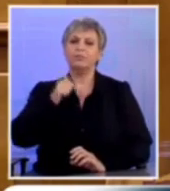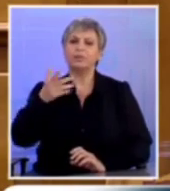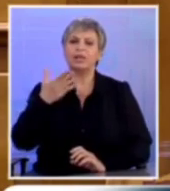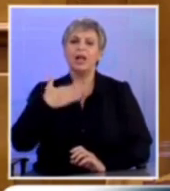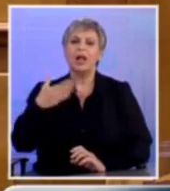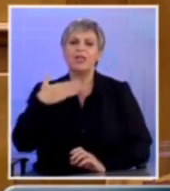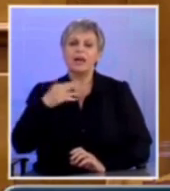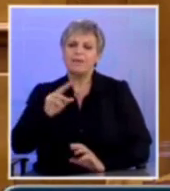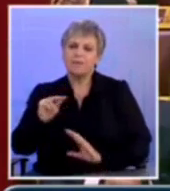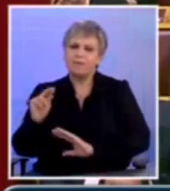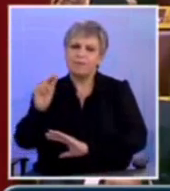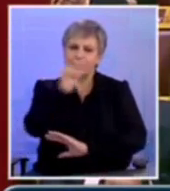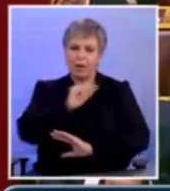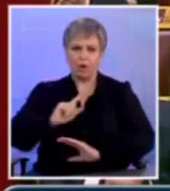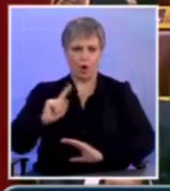της ανθρωπότητας.